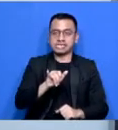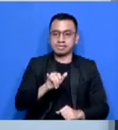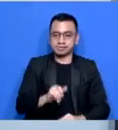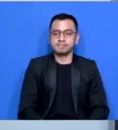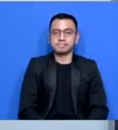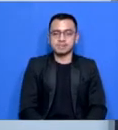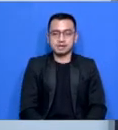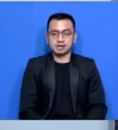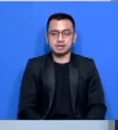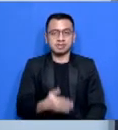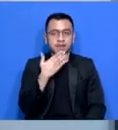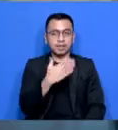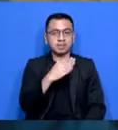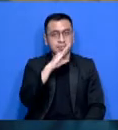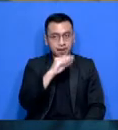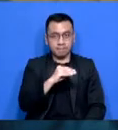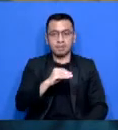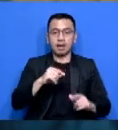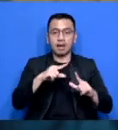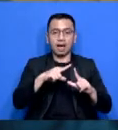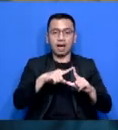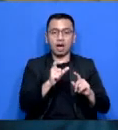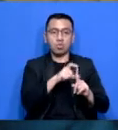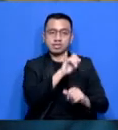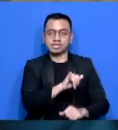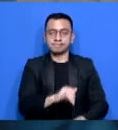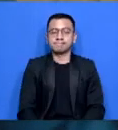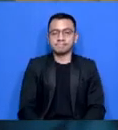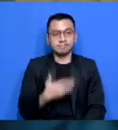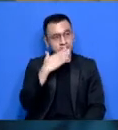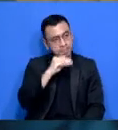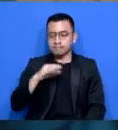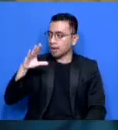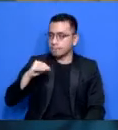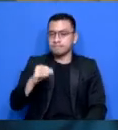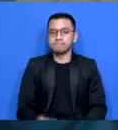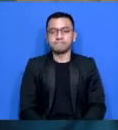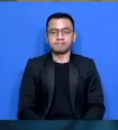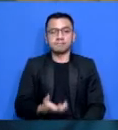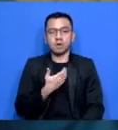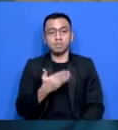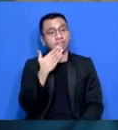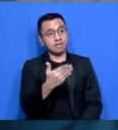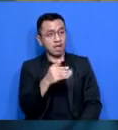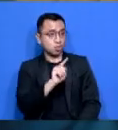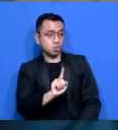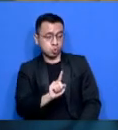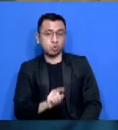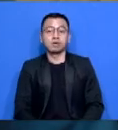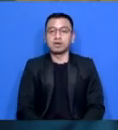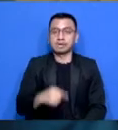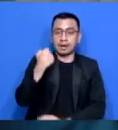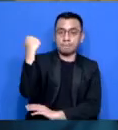malam Selamat malam pakudi Selamat malam Mas pakudi Jadi saya konfirmasi terlebih dahulu nih ini karena pelaku sudah